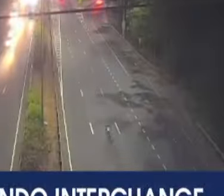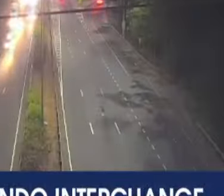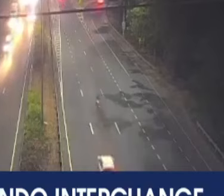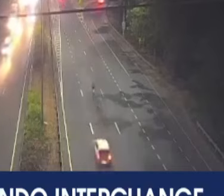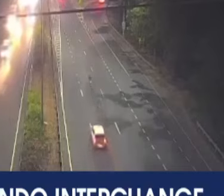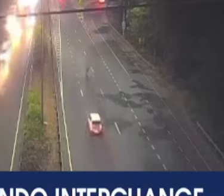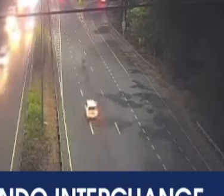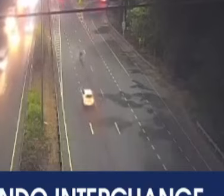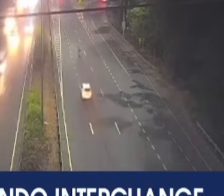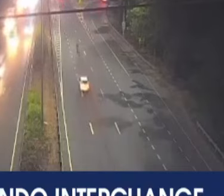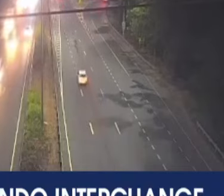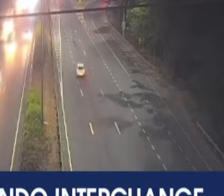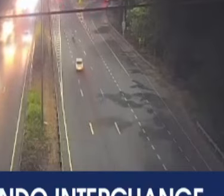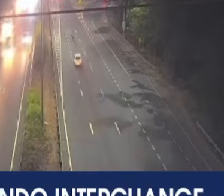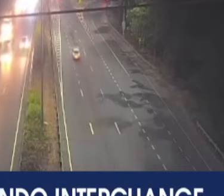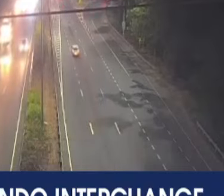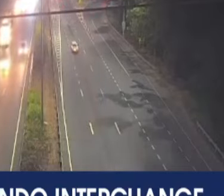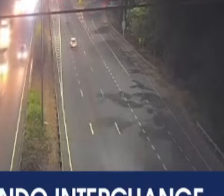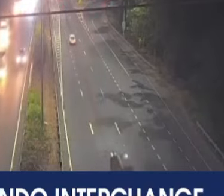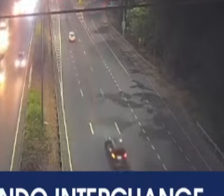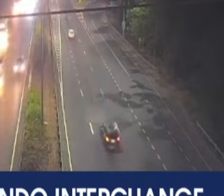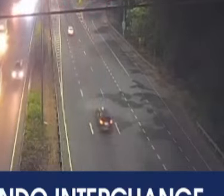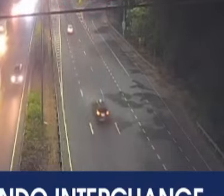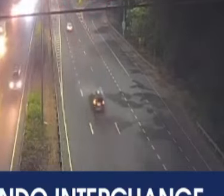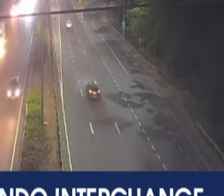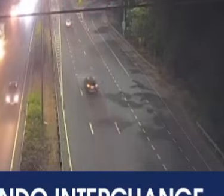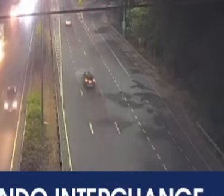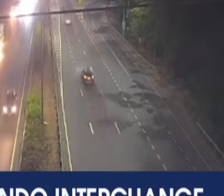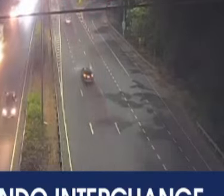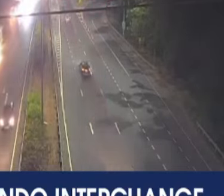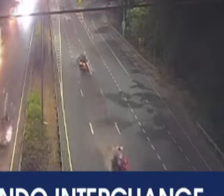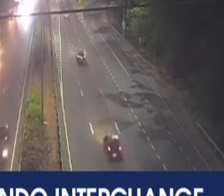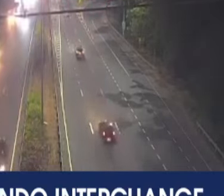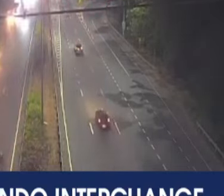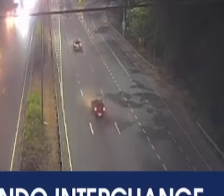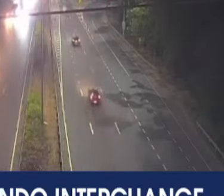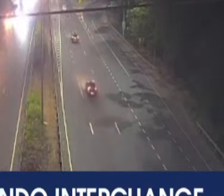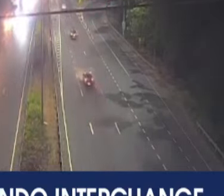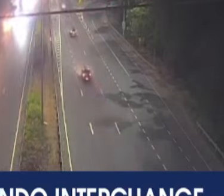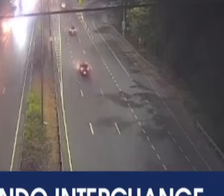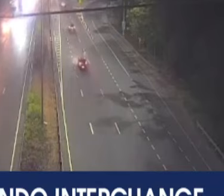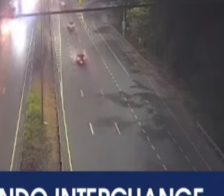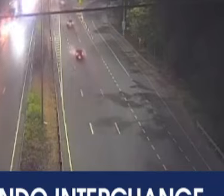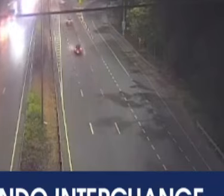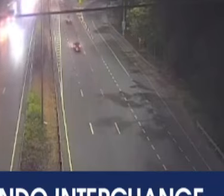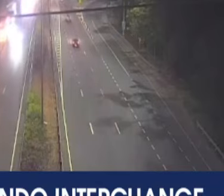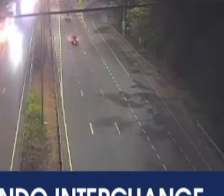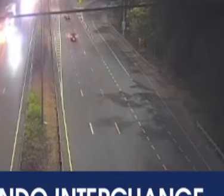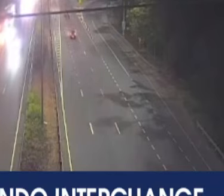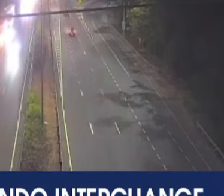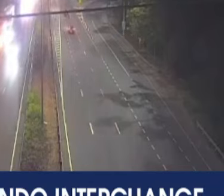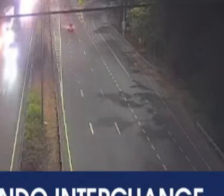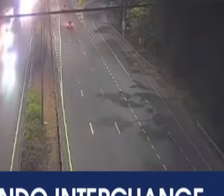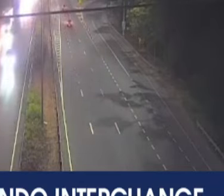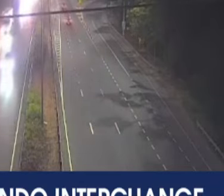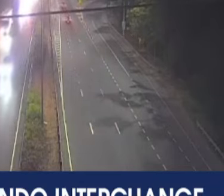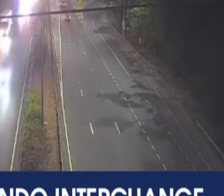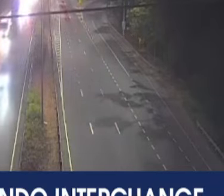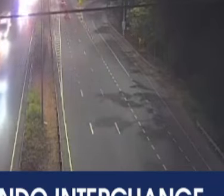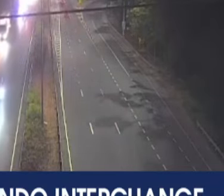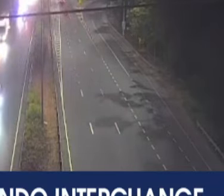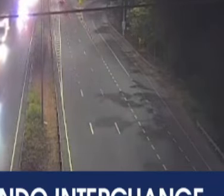daloy ng trapiko sa may mapulang lupa sa Valenzuela,